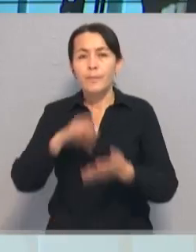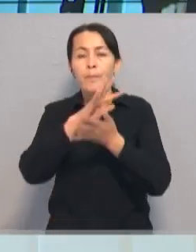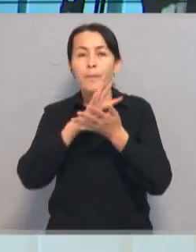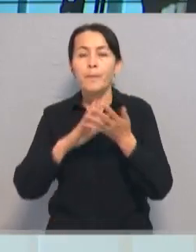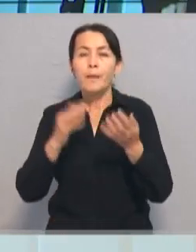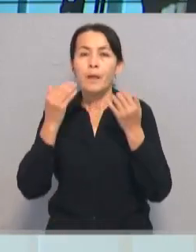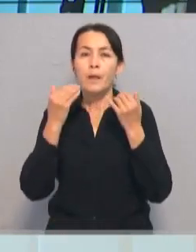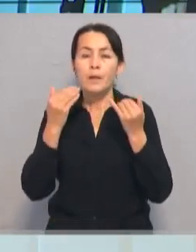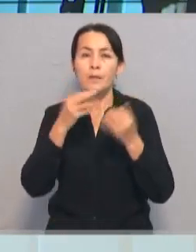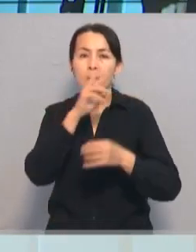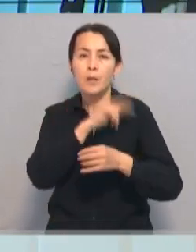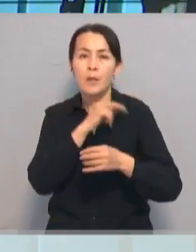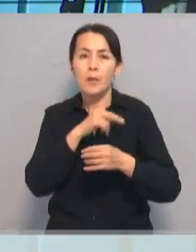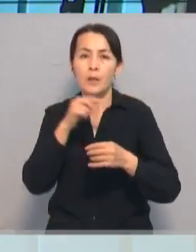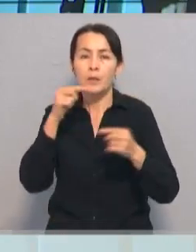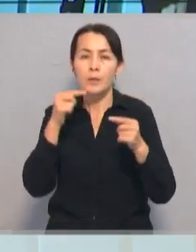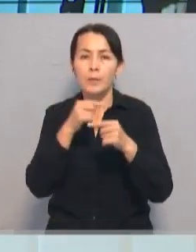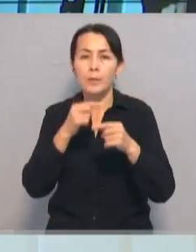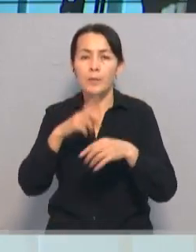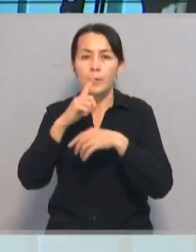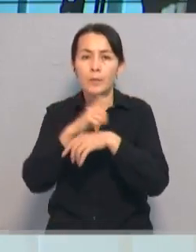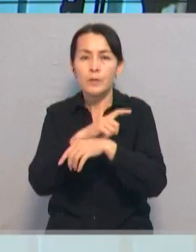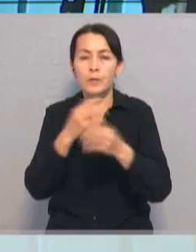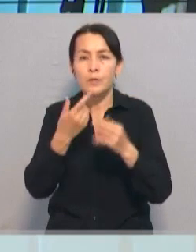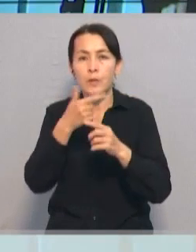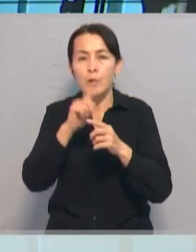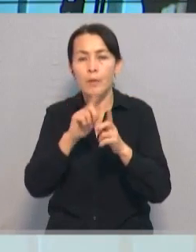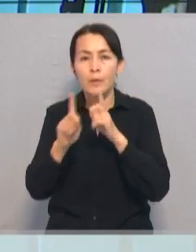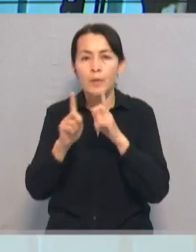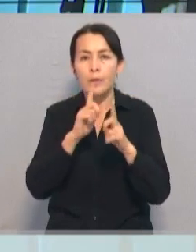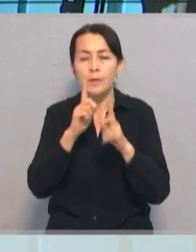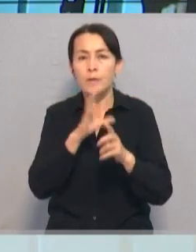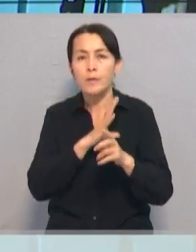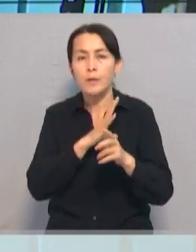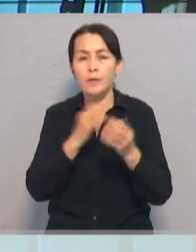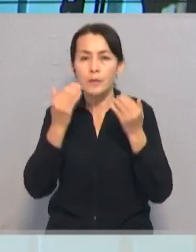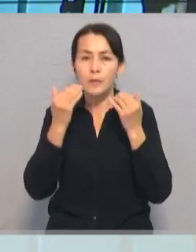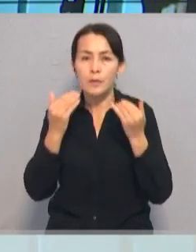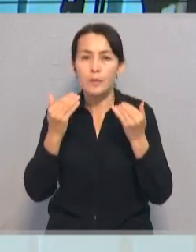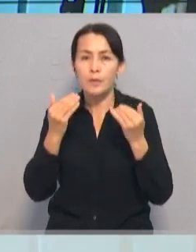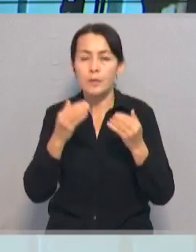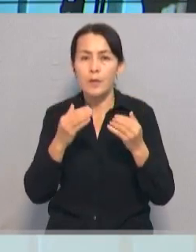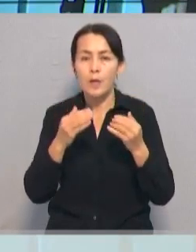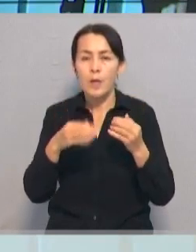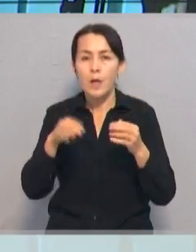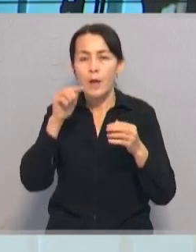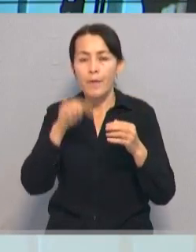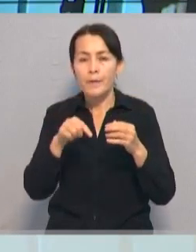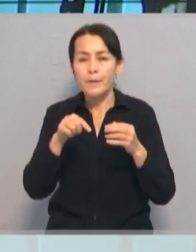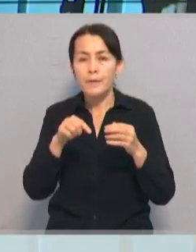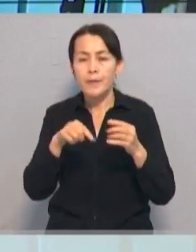Продолжаются интенсивные работы против марокканской саранчи. Об этом на брифинге, состоявшемся сегодня в региональной службе